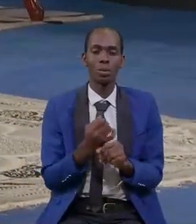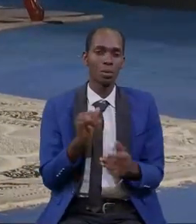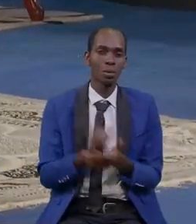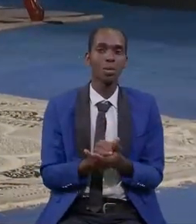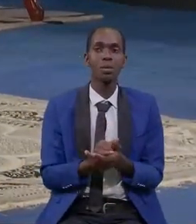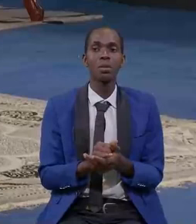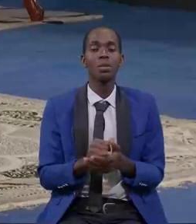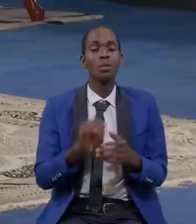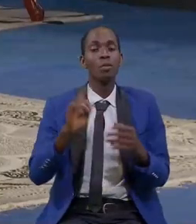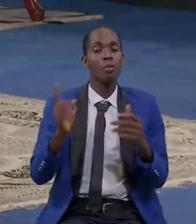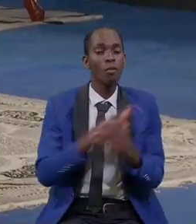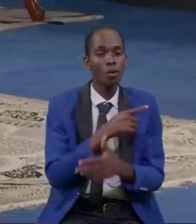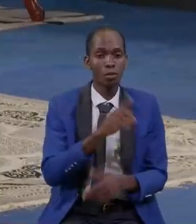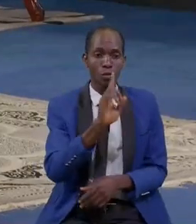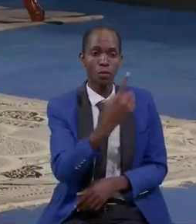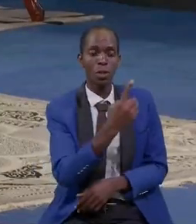Repentez-vous.